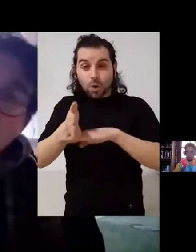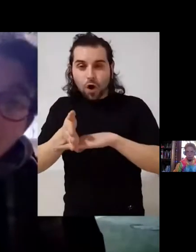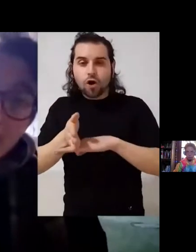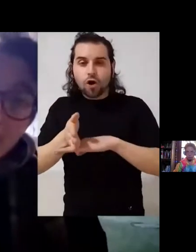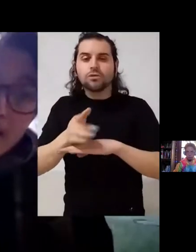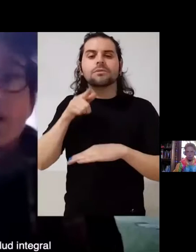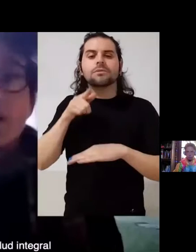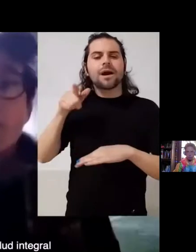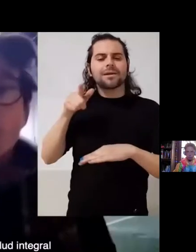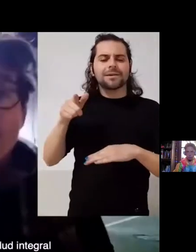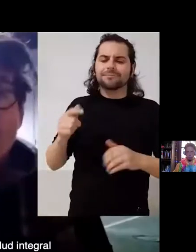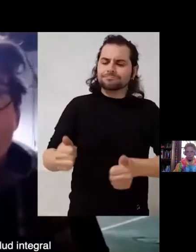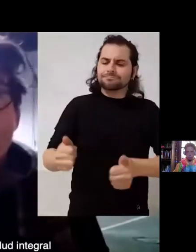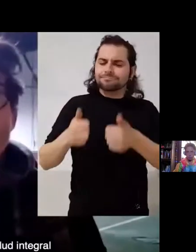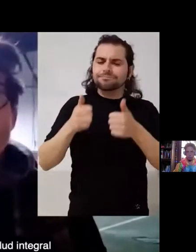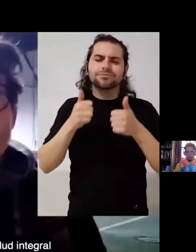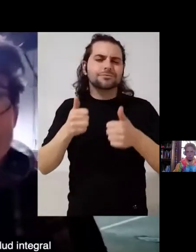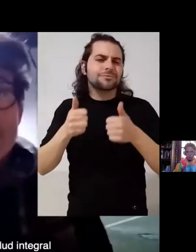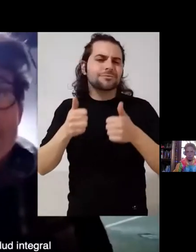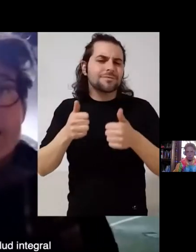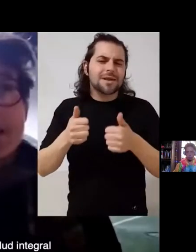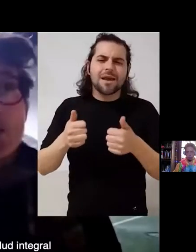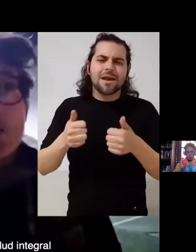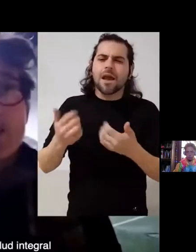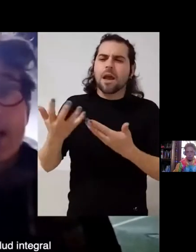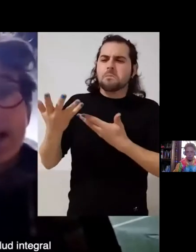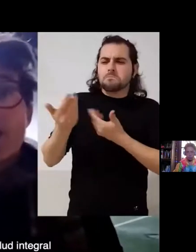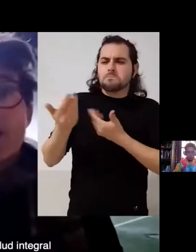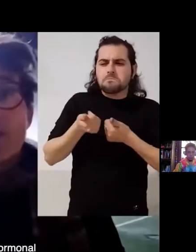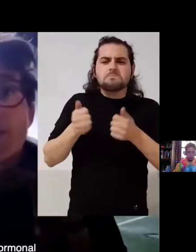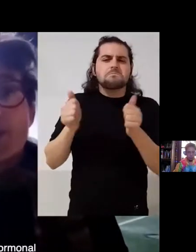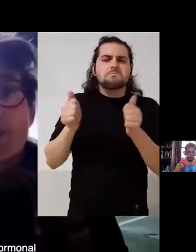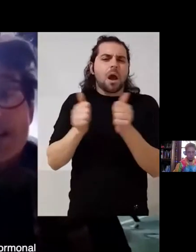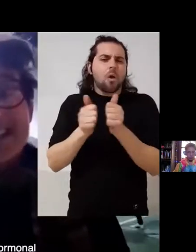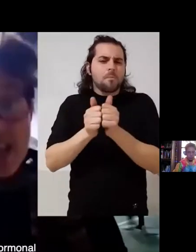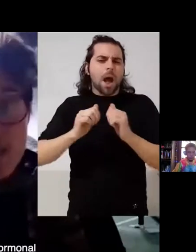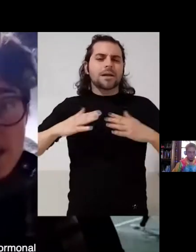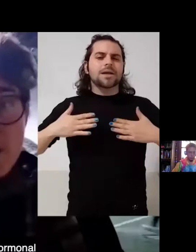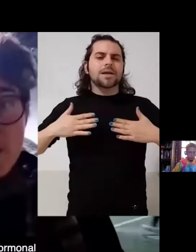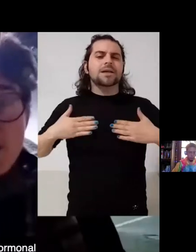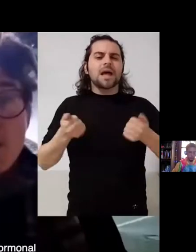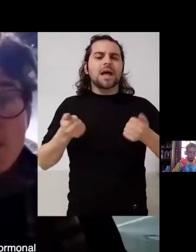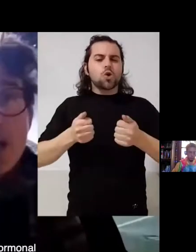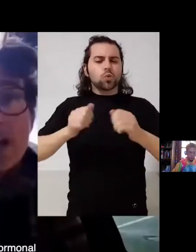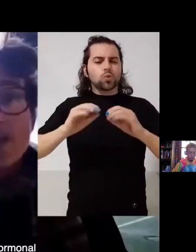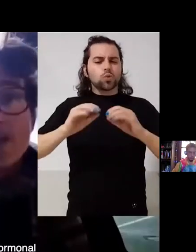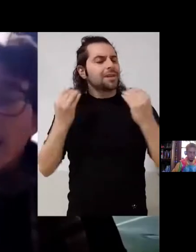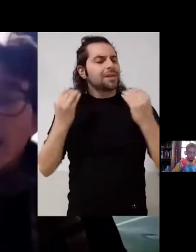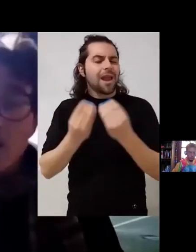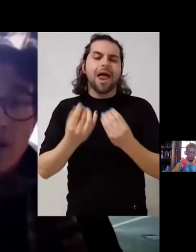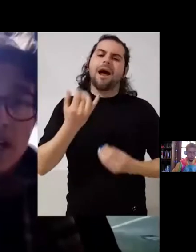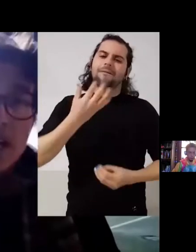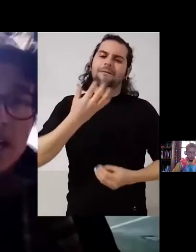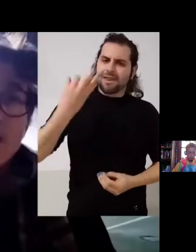elle a fermé parce qu'elle a été démantelée, mais c'était une expérience de santé intégrale où j'ai